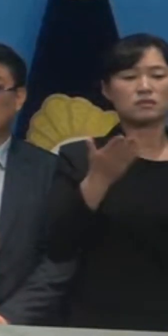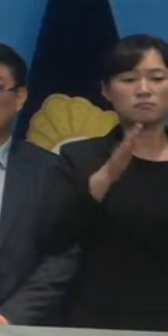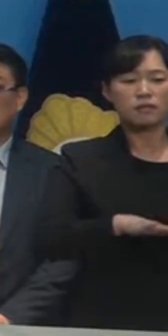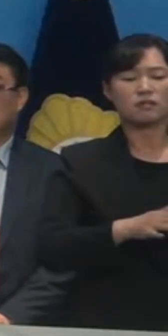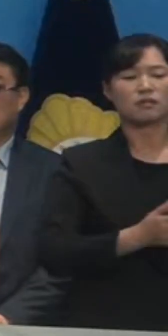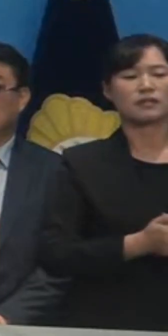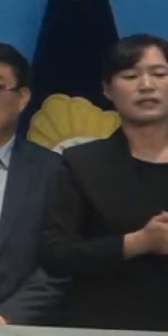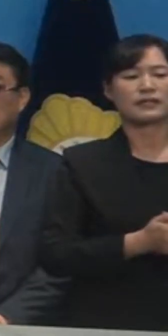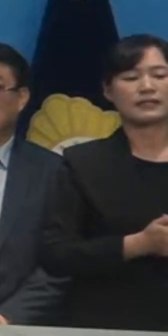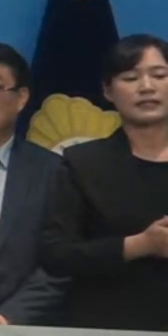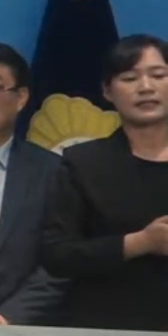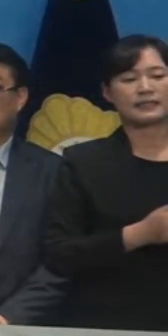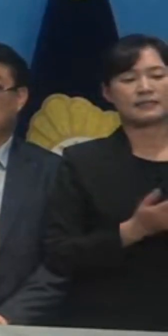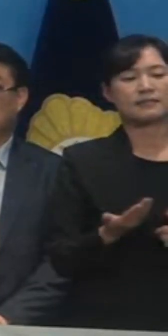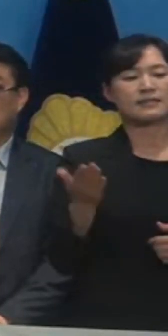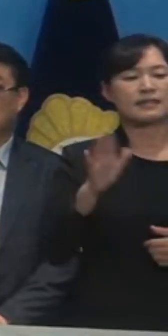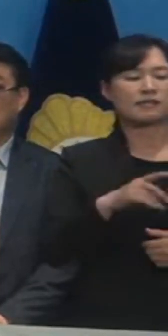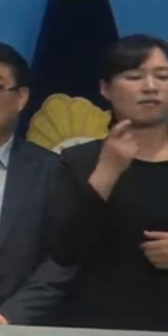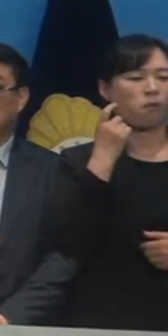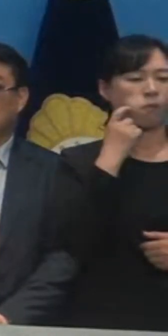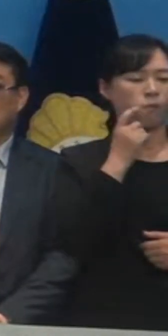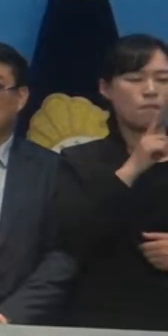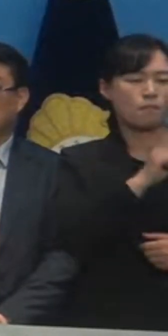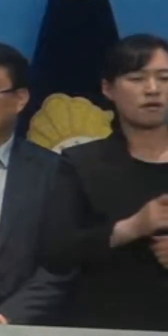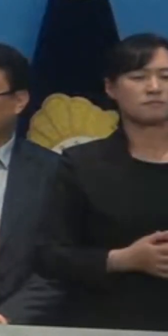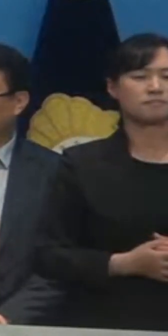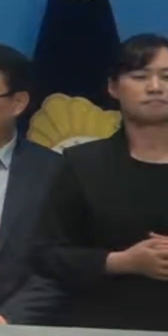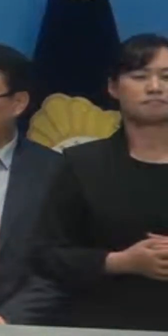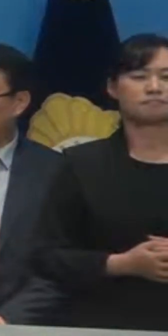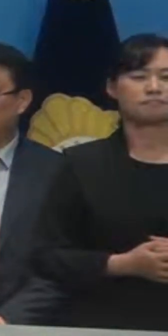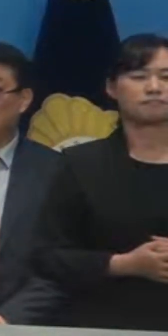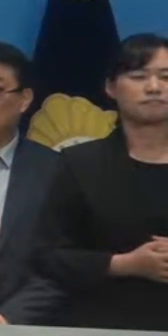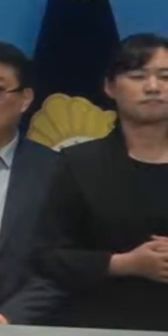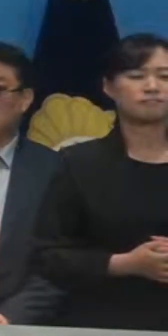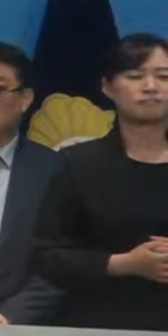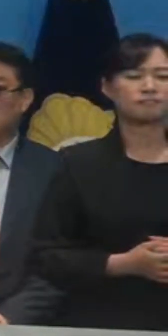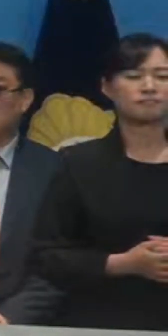이는 새빨간 거짓말이었습니다.